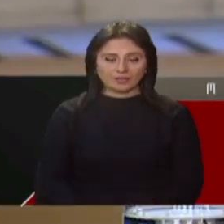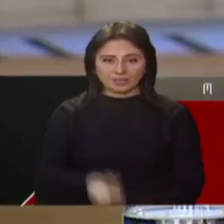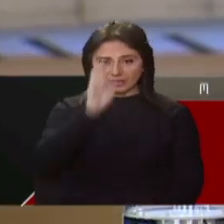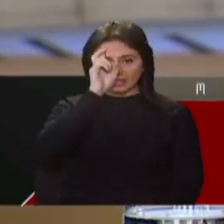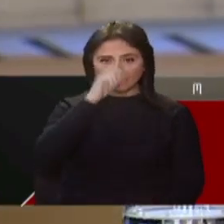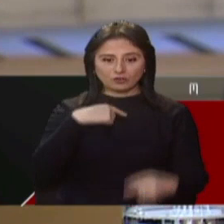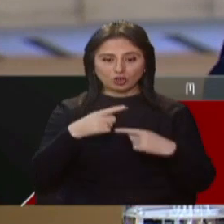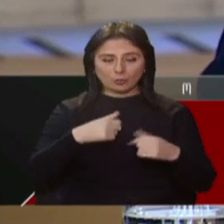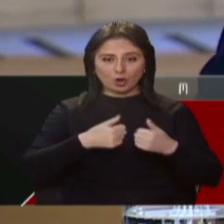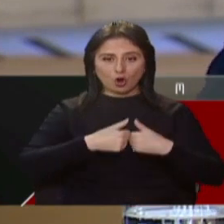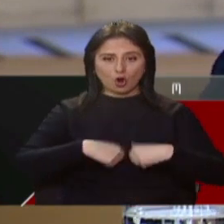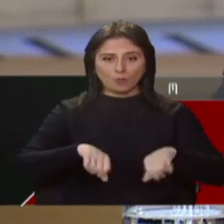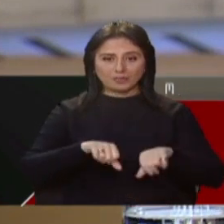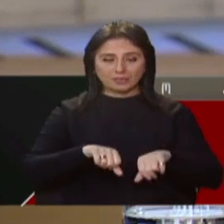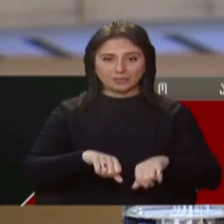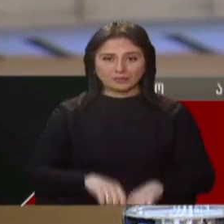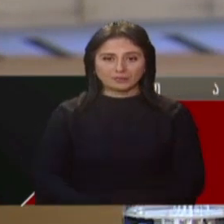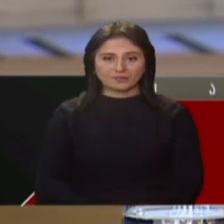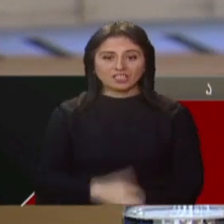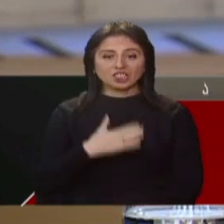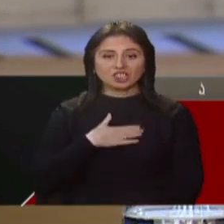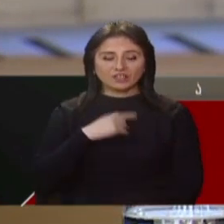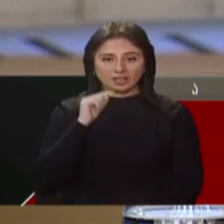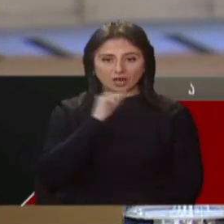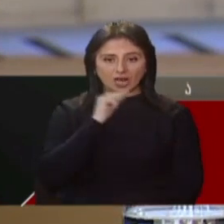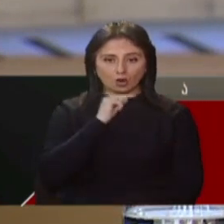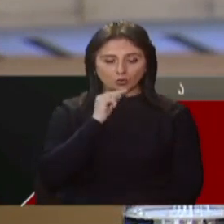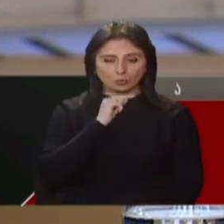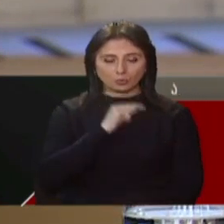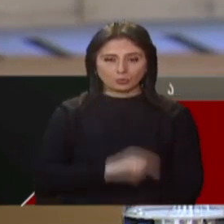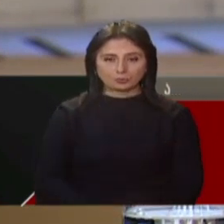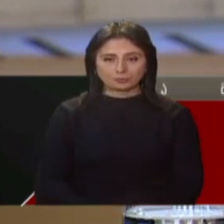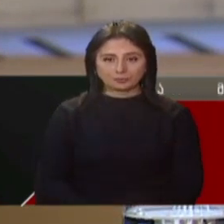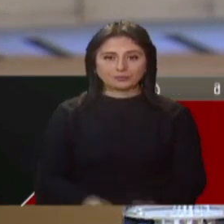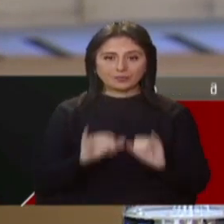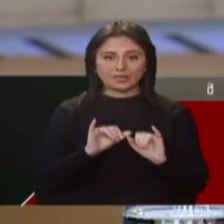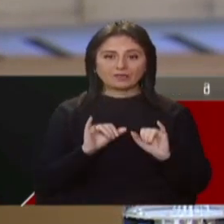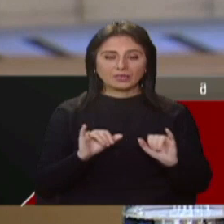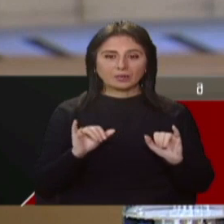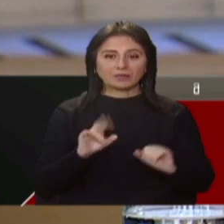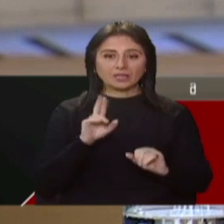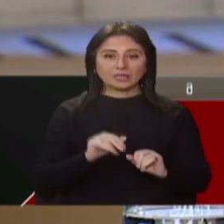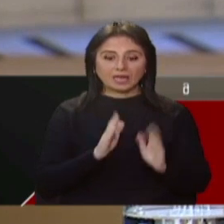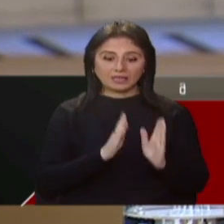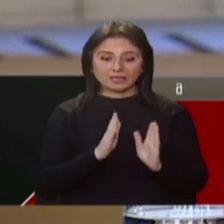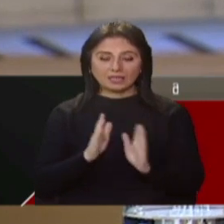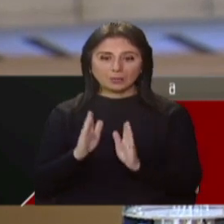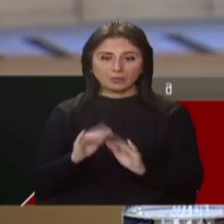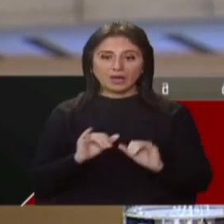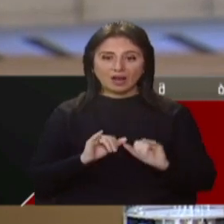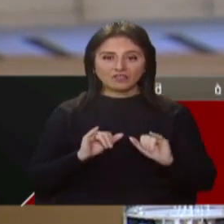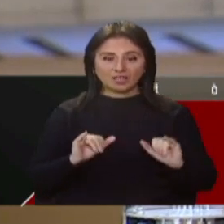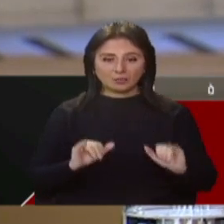samtarobot şoris komisiya, çünkü ekonomikor kanvitarebas da dinamikor